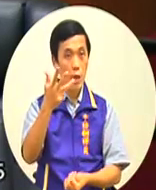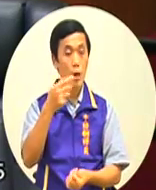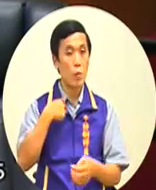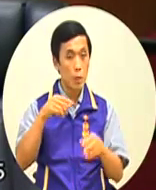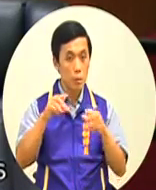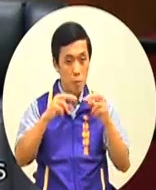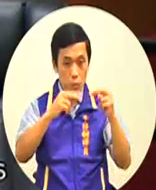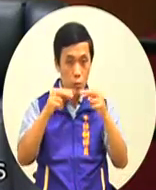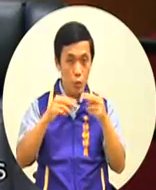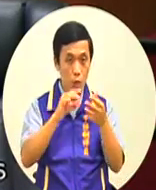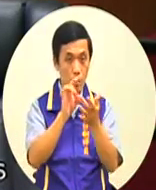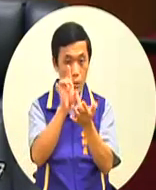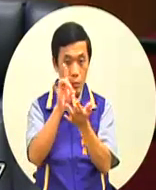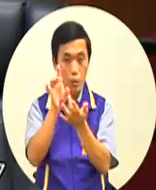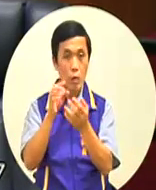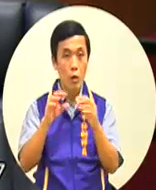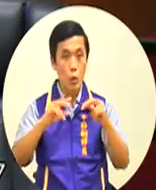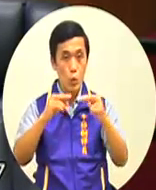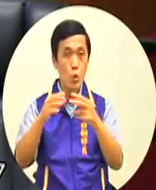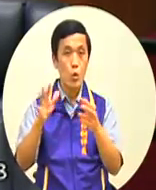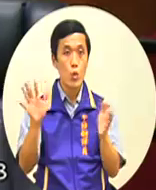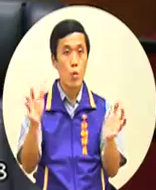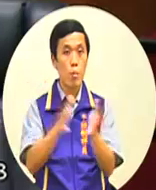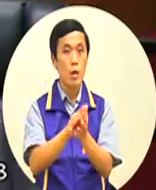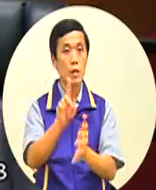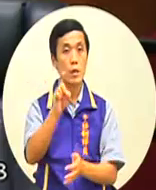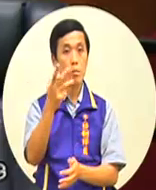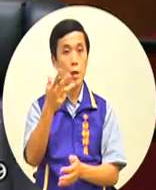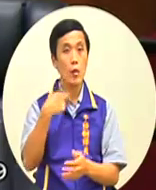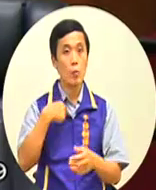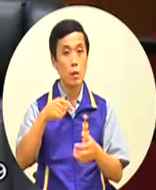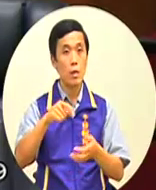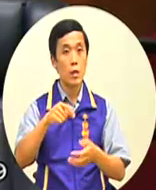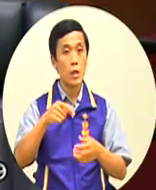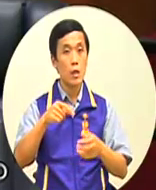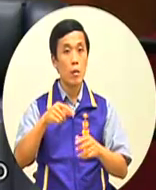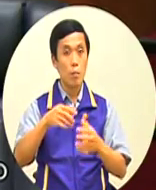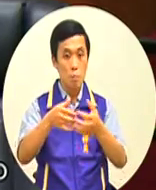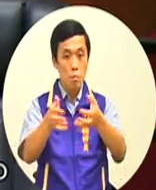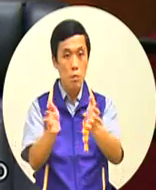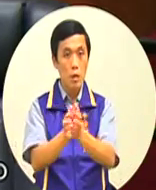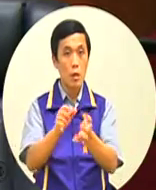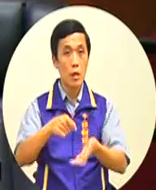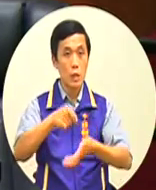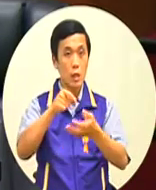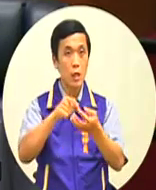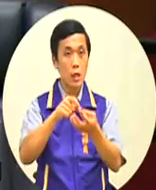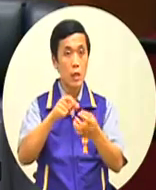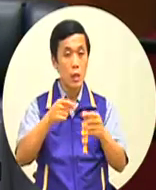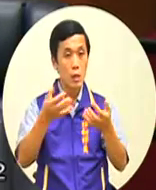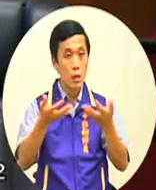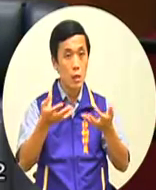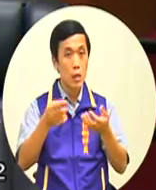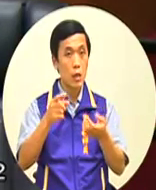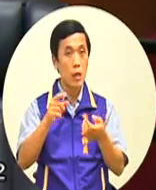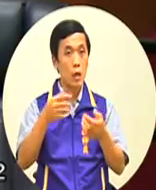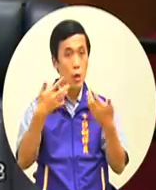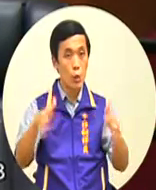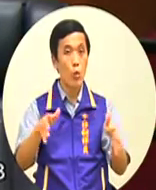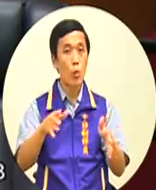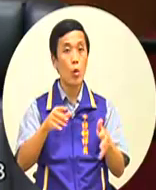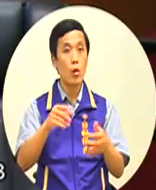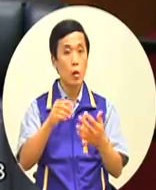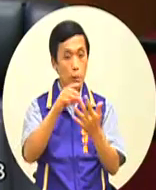是因为虽然我们部落提出很多的案件，但是我们筛出了18个案件送到我们原民